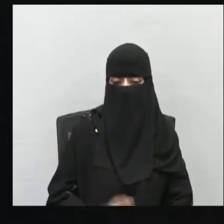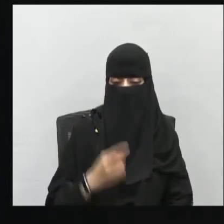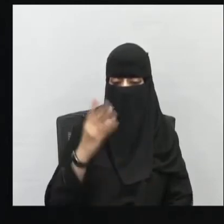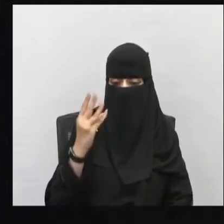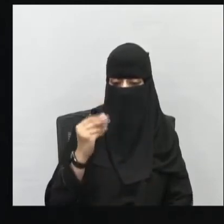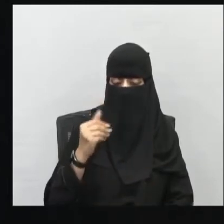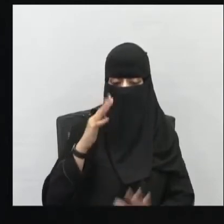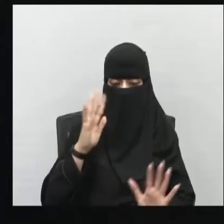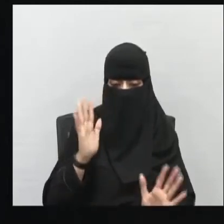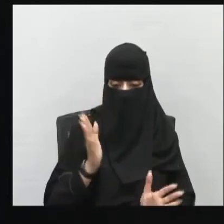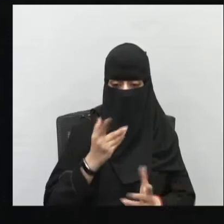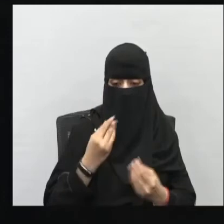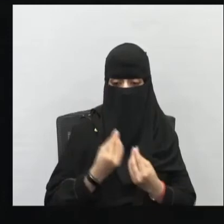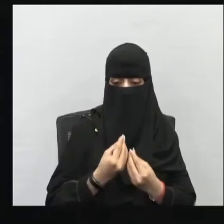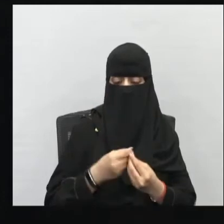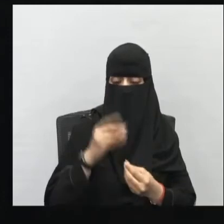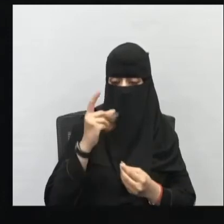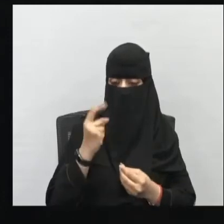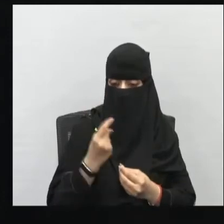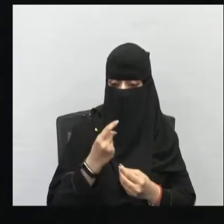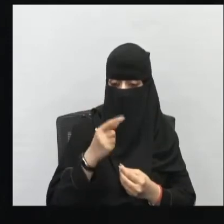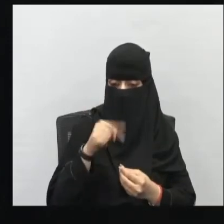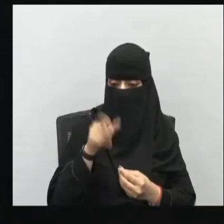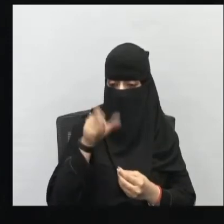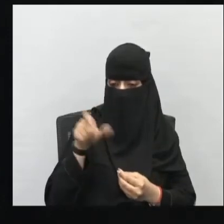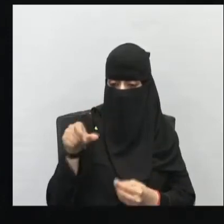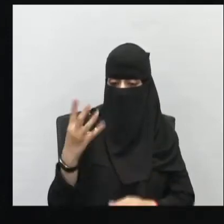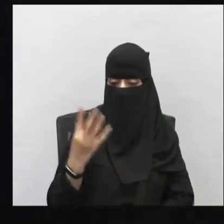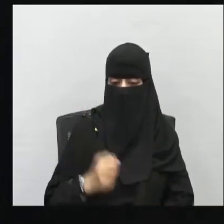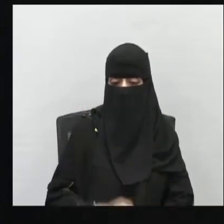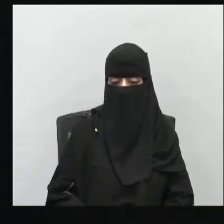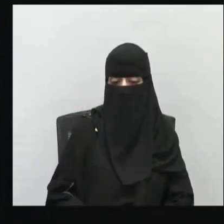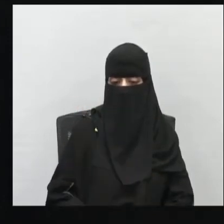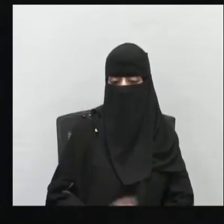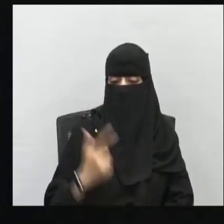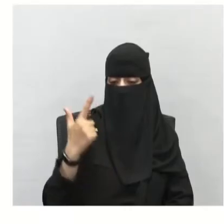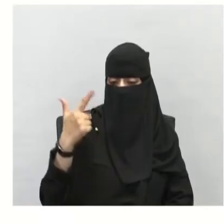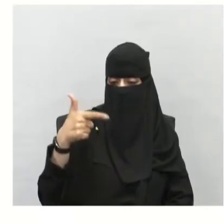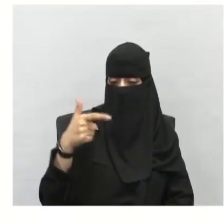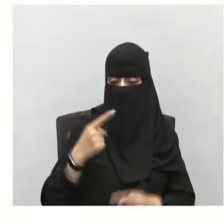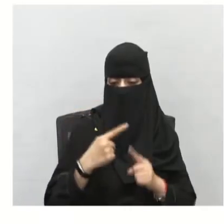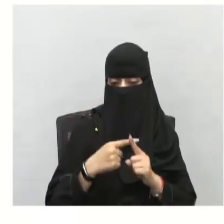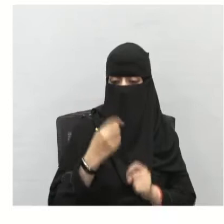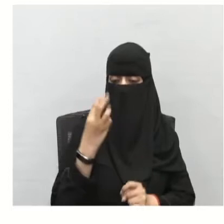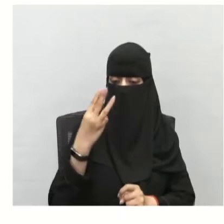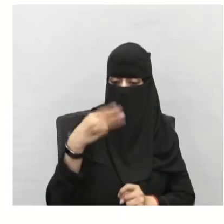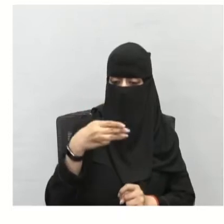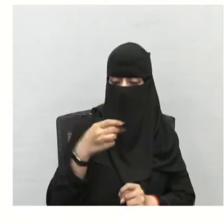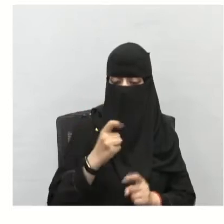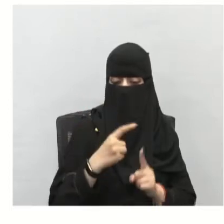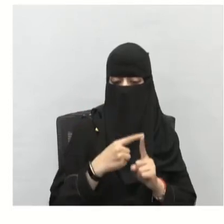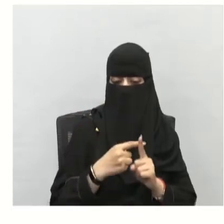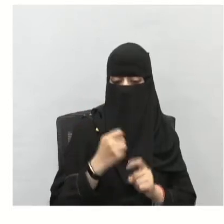عدد الريالات مع الأولاد الأربعة، لاحظوا معي هنا 70 زائد